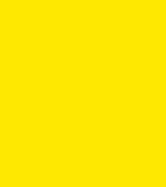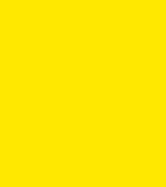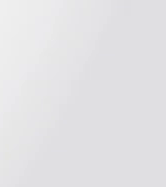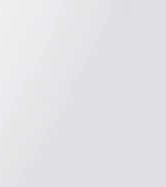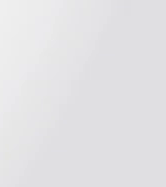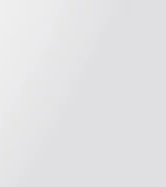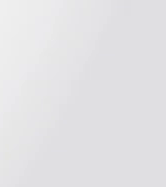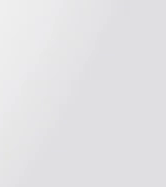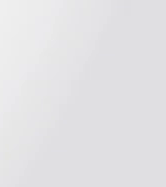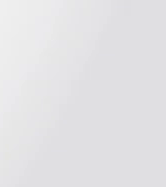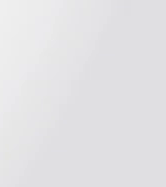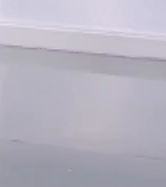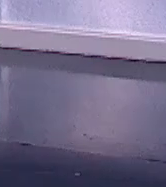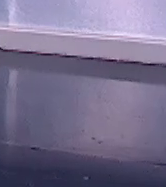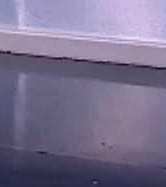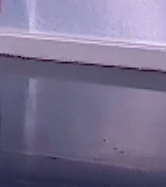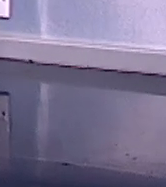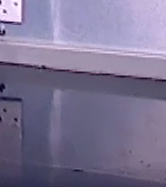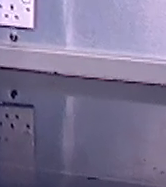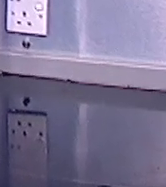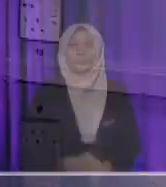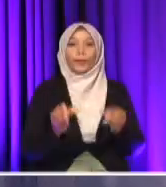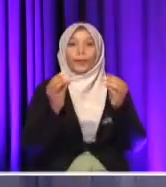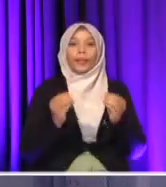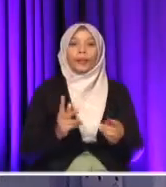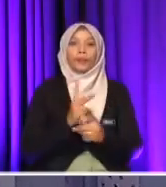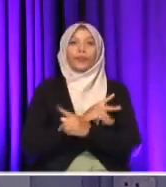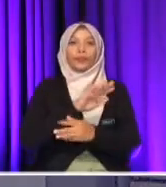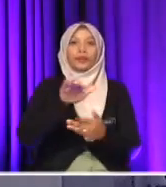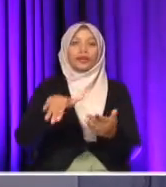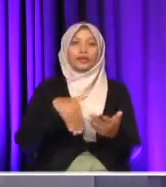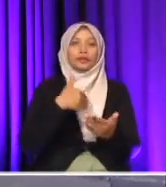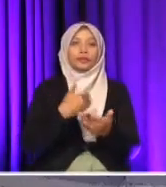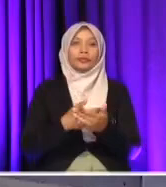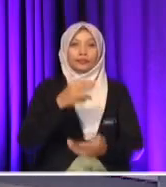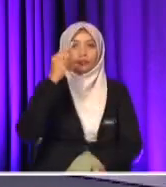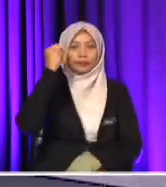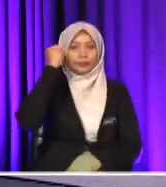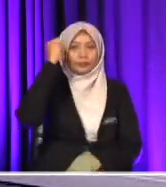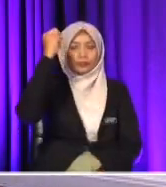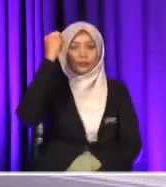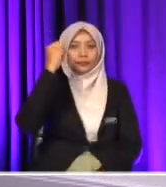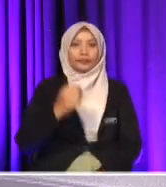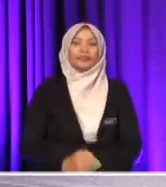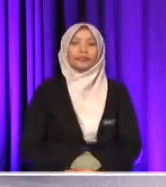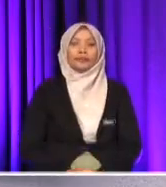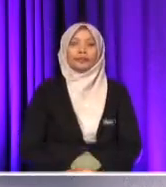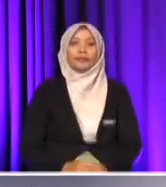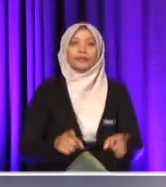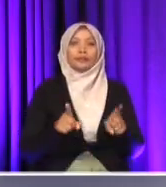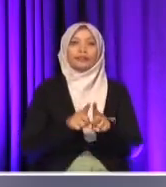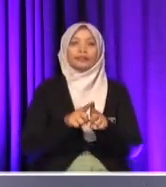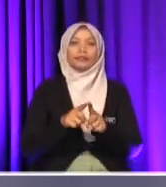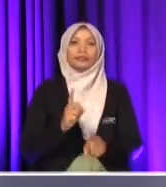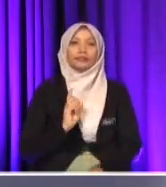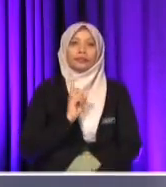Didik TV KPM. Terima kasih kepada semua yang sedang menonton Sukses SPM 2022. Masih lagi bersama dengan Fizi, hos anda pada